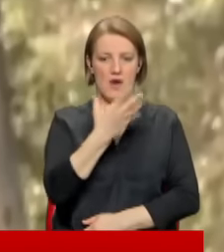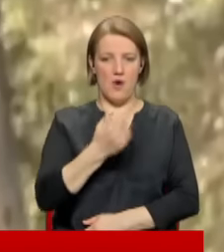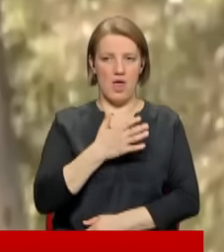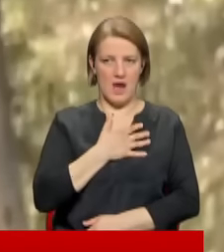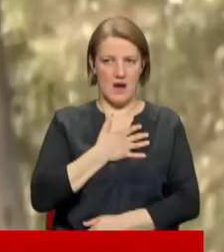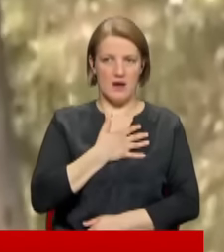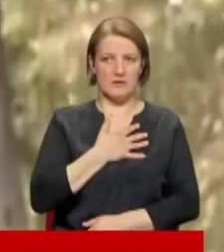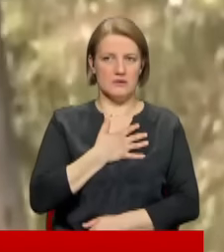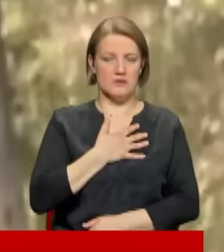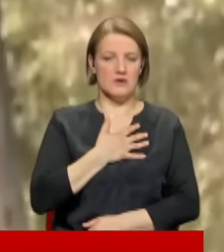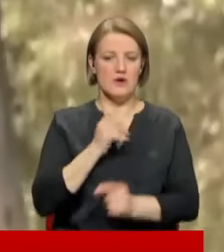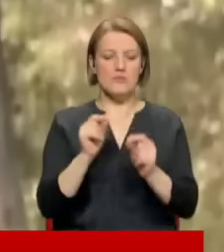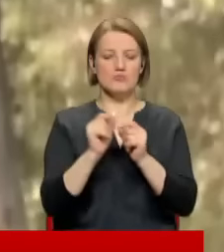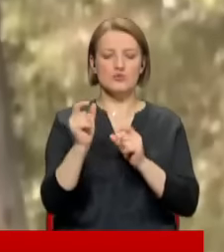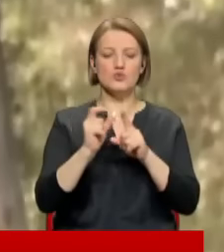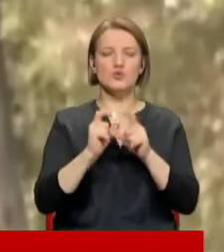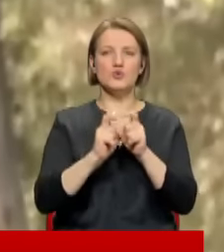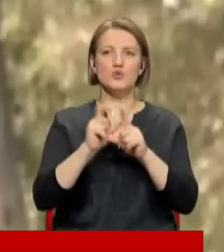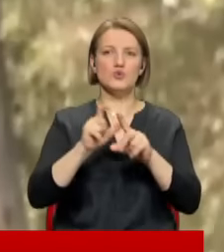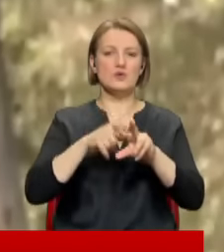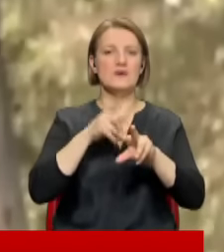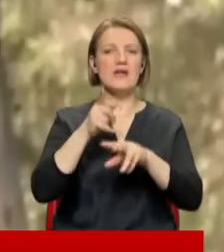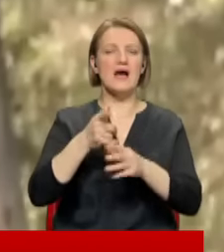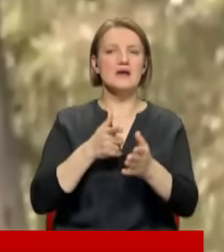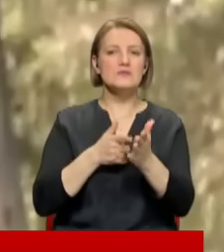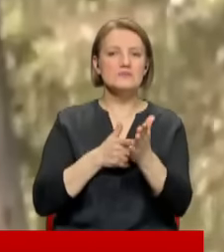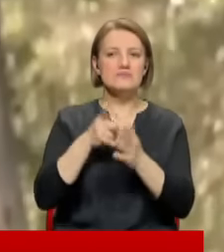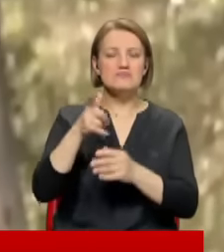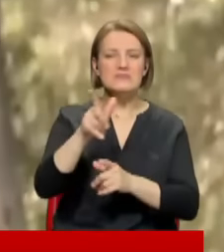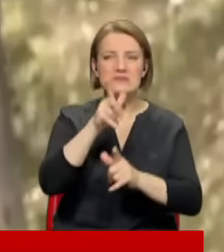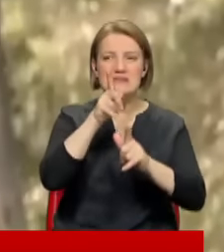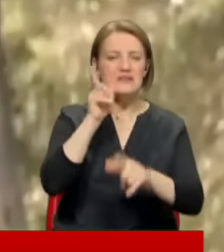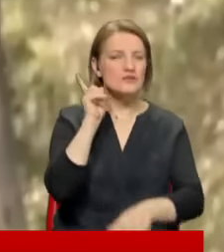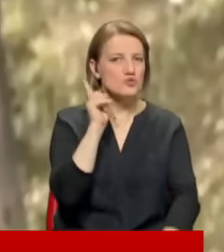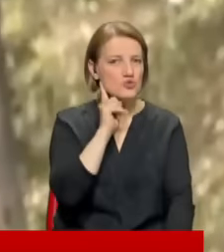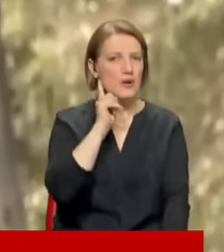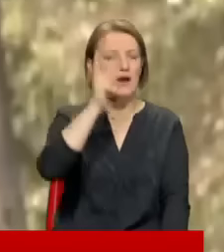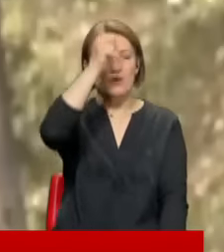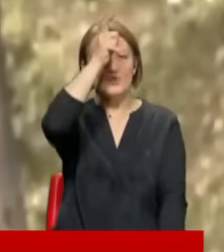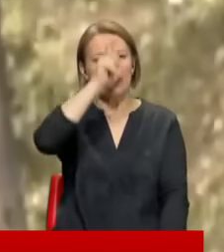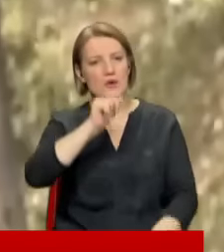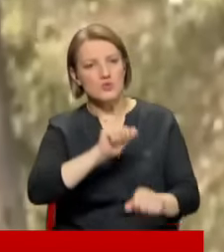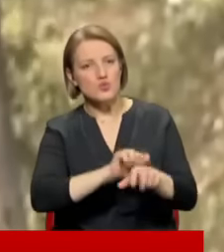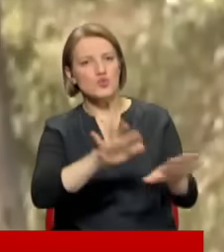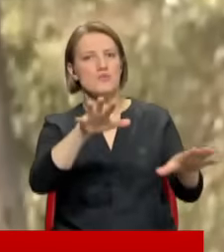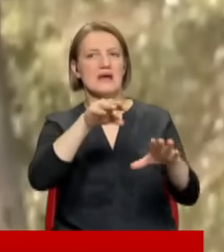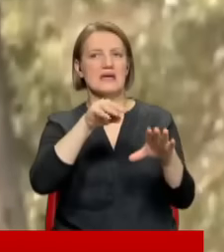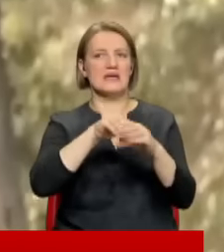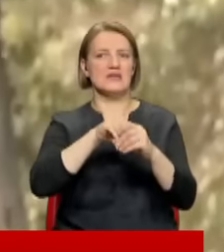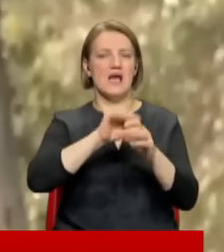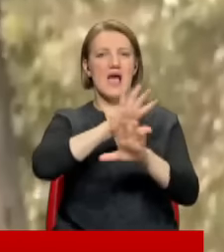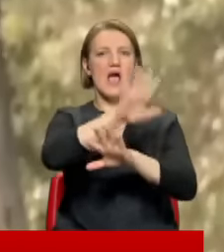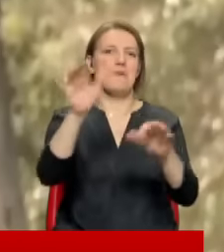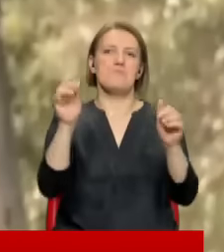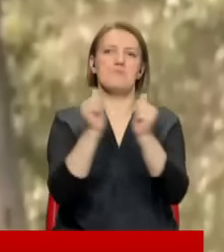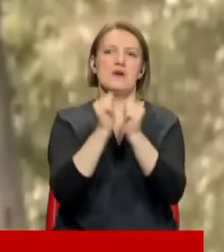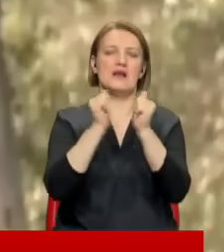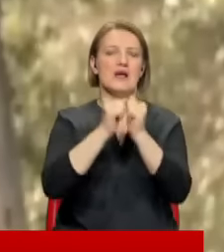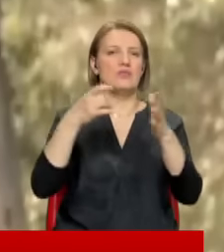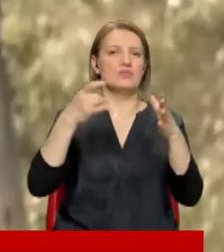olarak buğday üreticisinin sesini duymak, Türkiye'ye duyurmak için hep